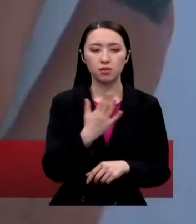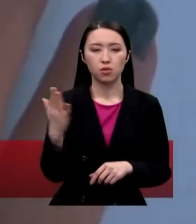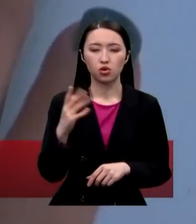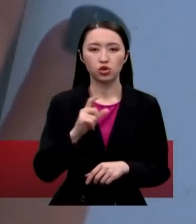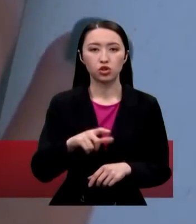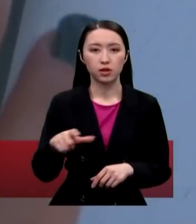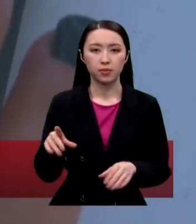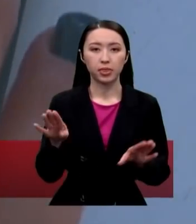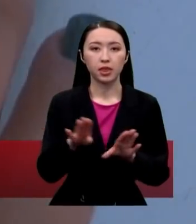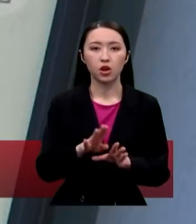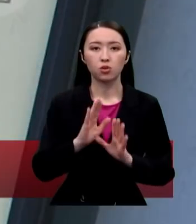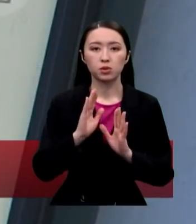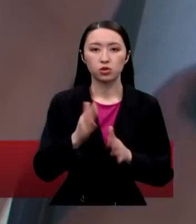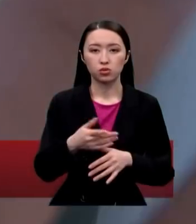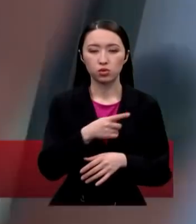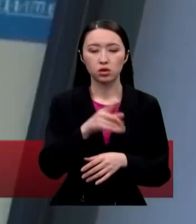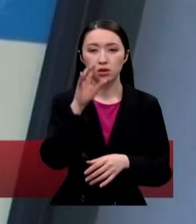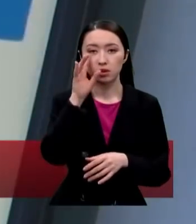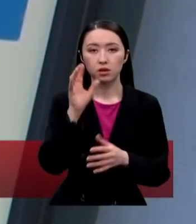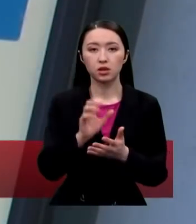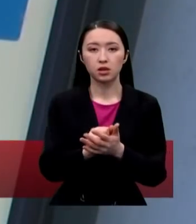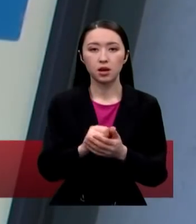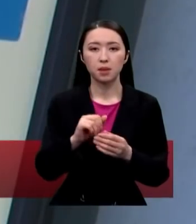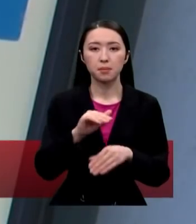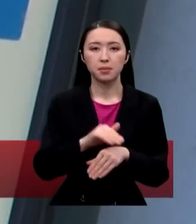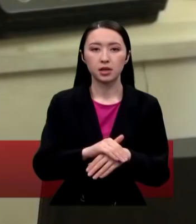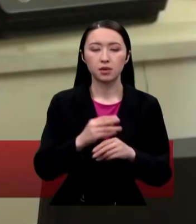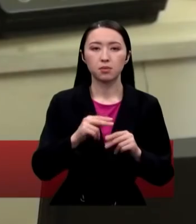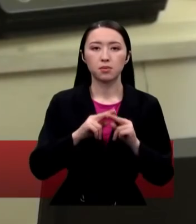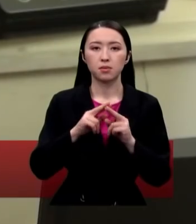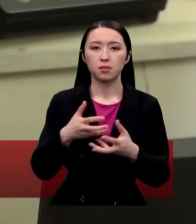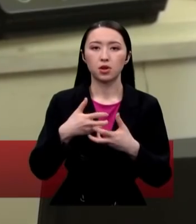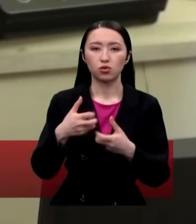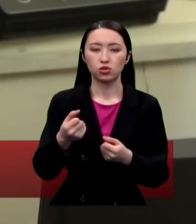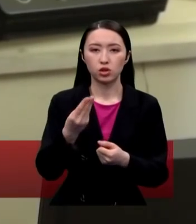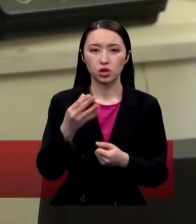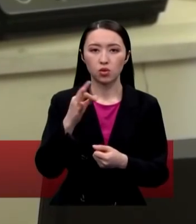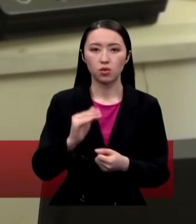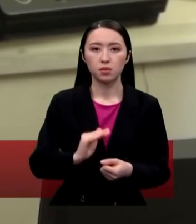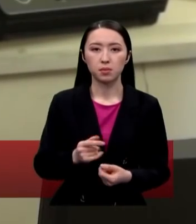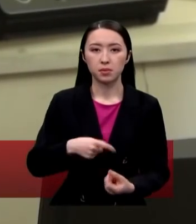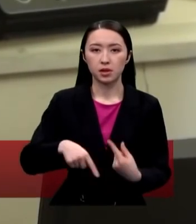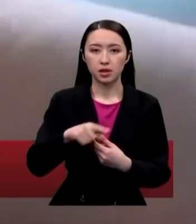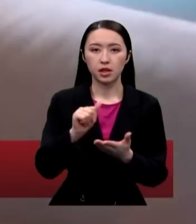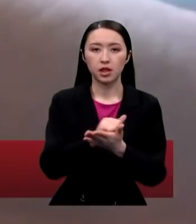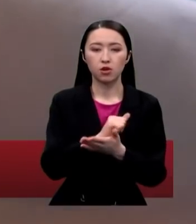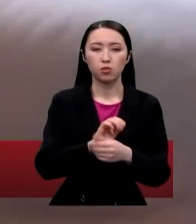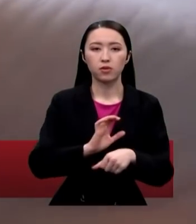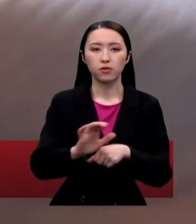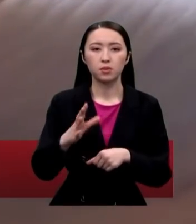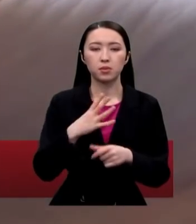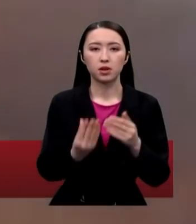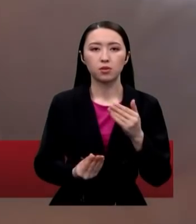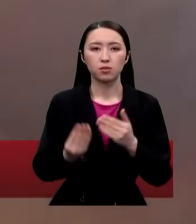В таком случае в ведомстве усматривают признаки получения дохода от предпринимательства. Документ вынесен на публичное обсуждение на